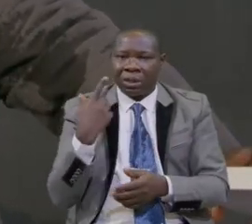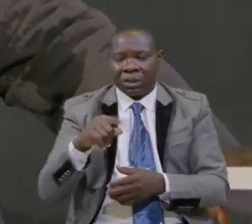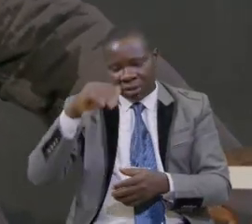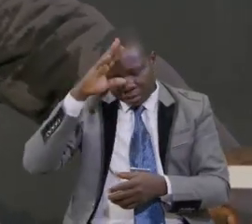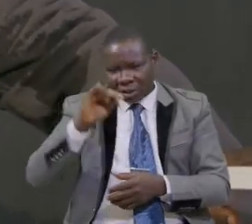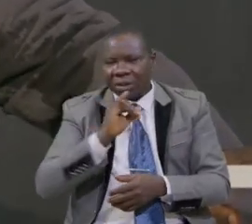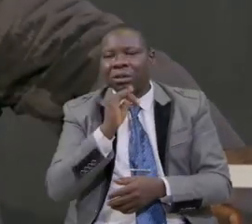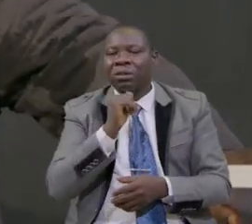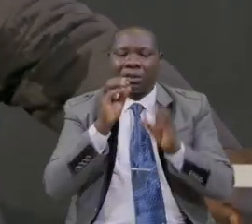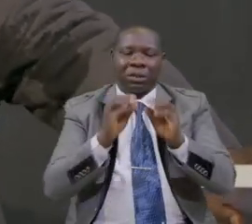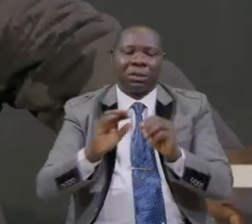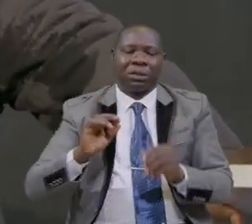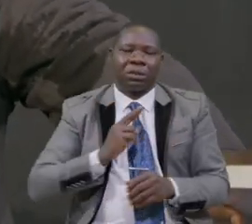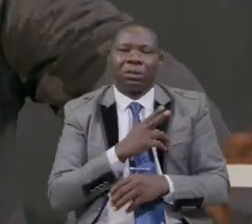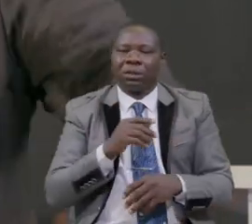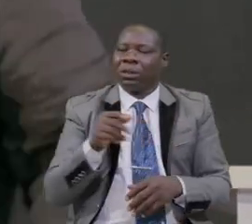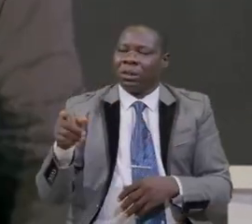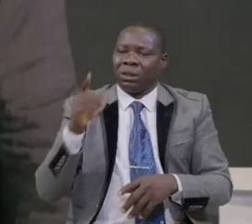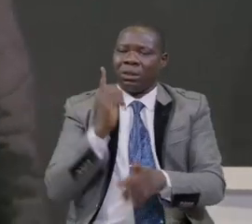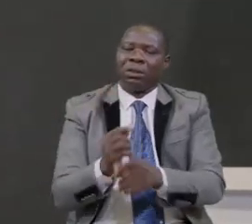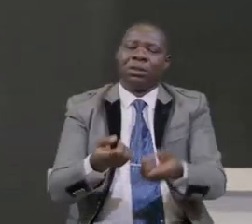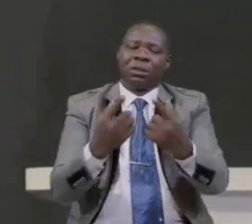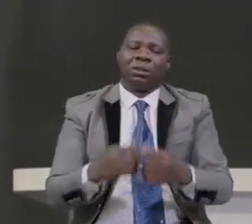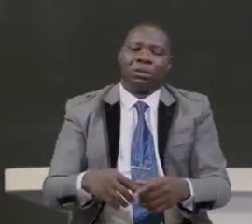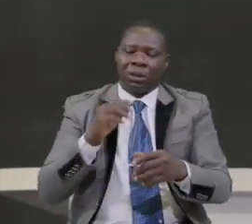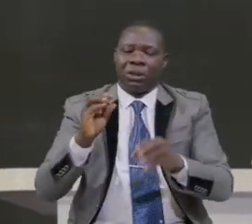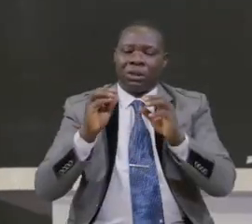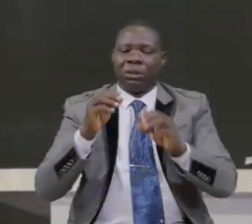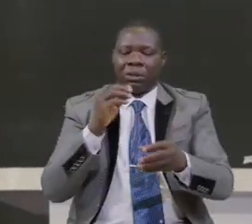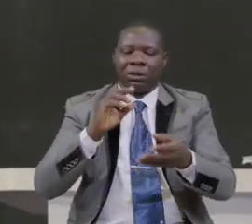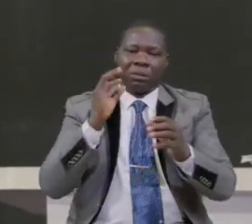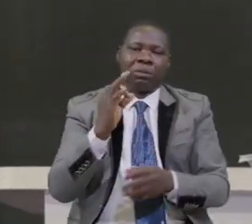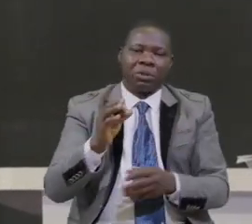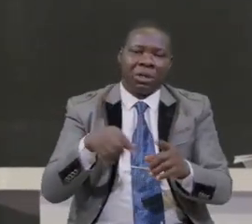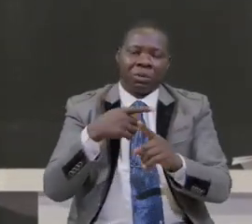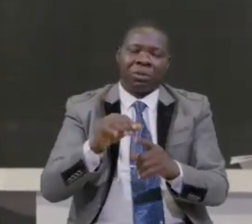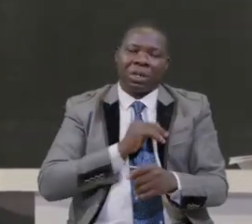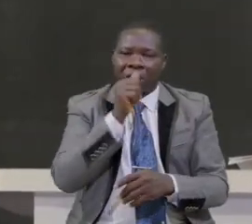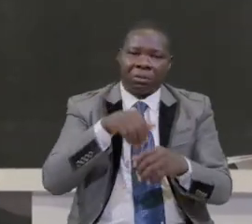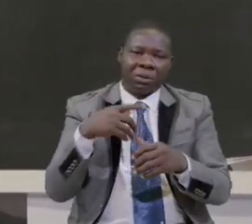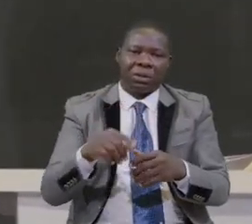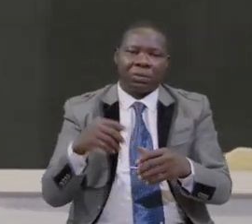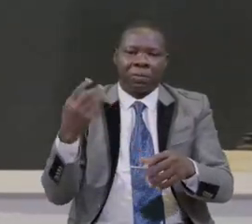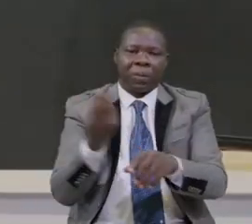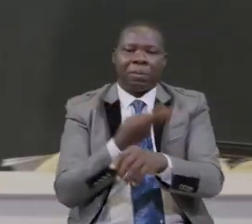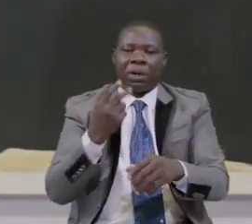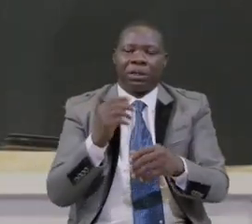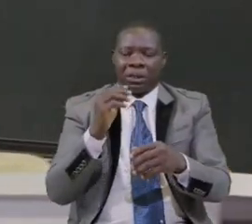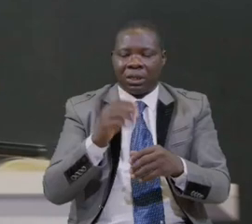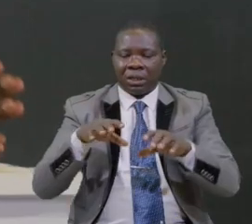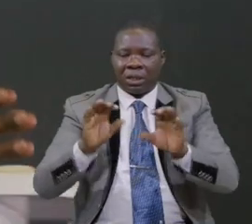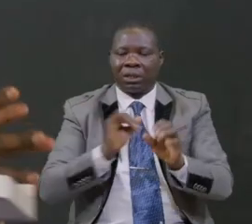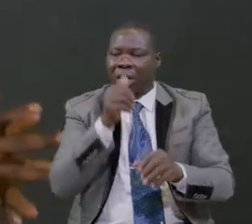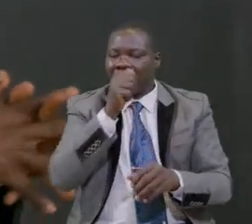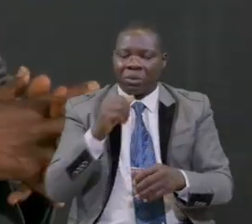nous enseigne pas bien. Il vient et il cite la Bible seulement. Si je suis dans la classe de mathématiques, je ne suis pas là pour aller citer la Bible.